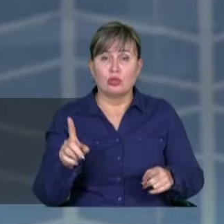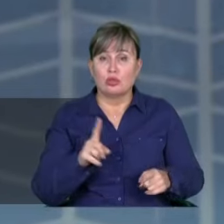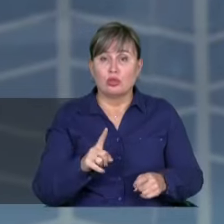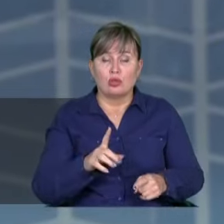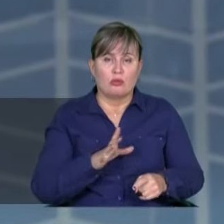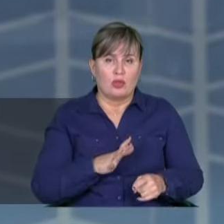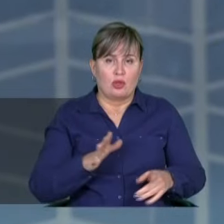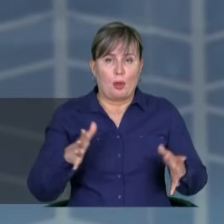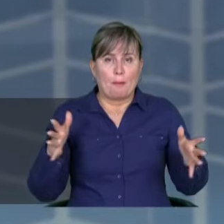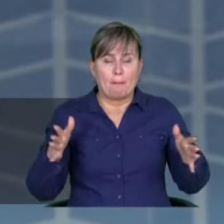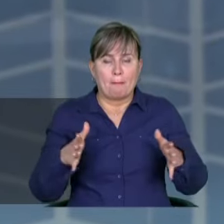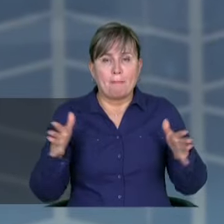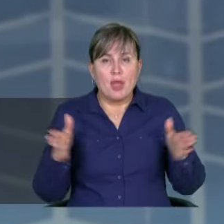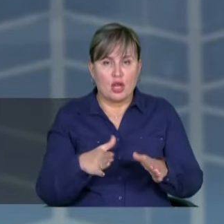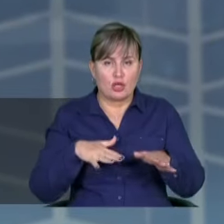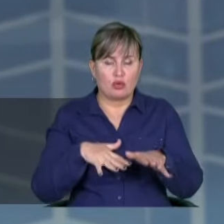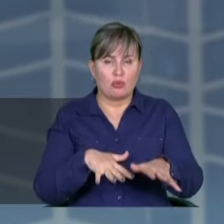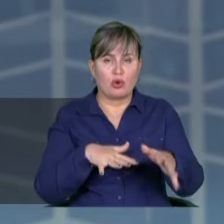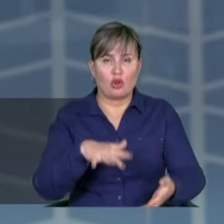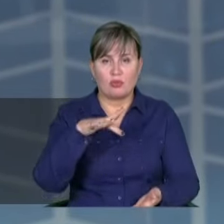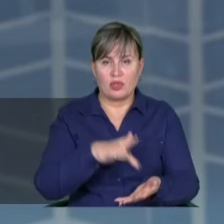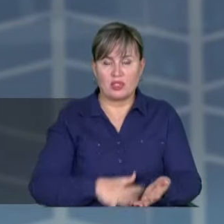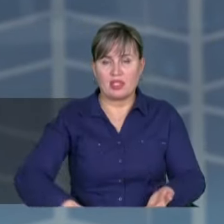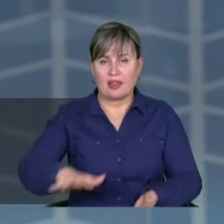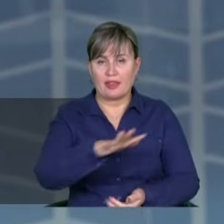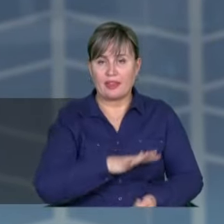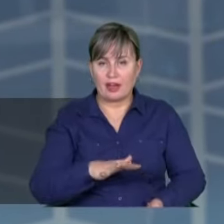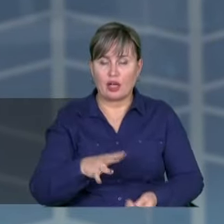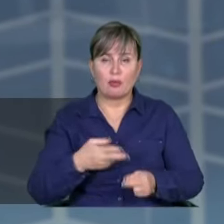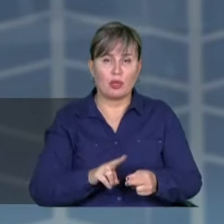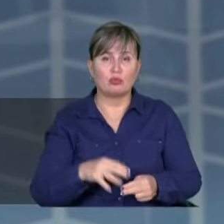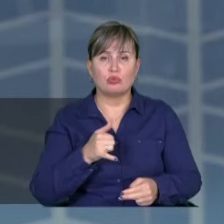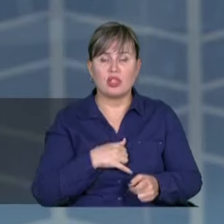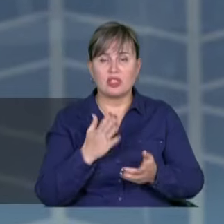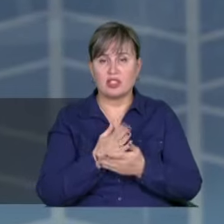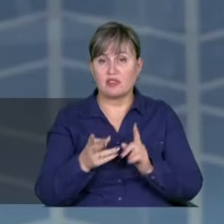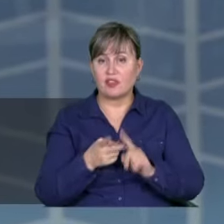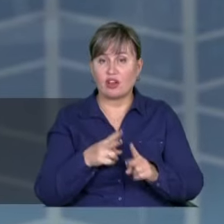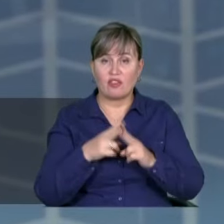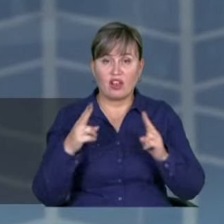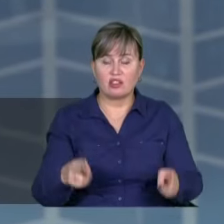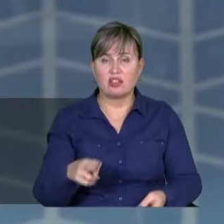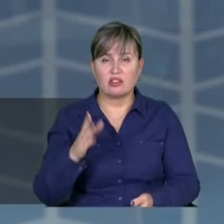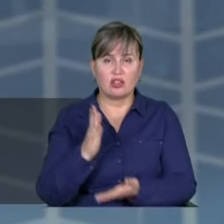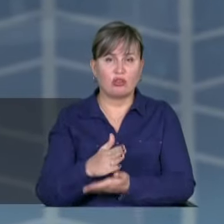улично-дорожную сеть центральной части города, так как у нас второй вокзал находится в центре.